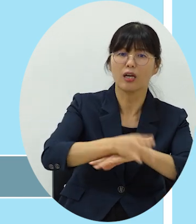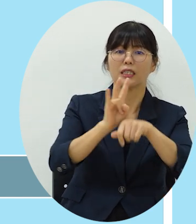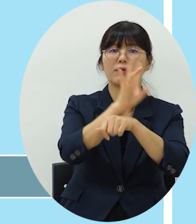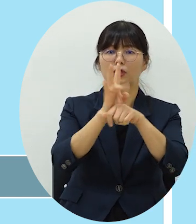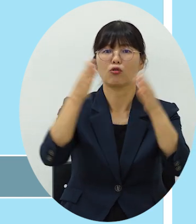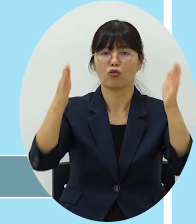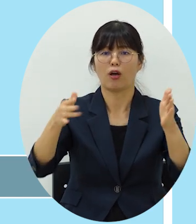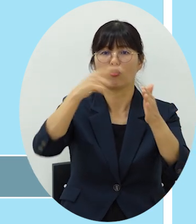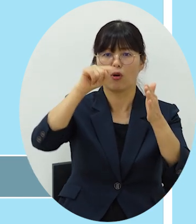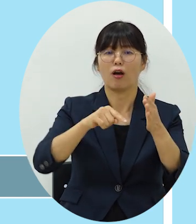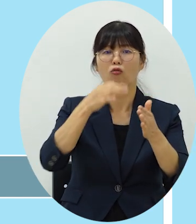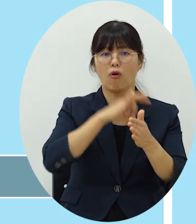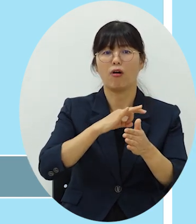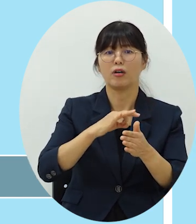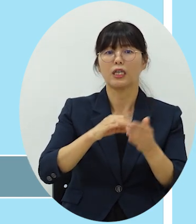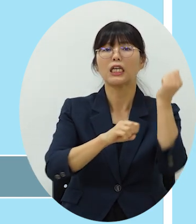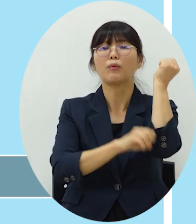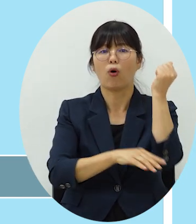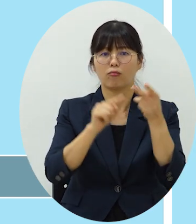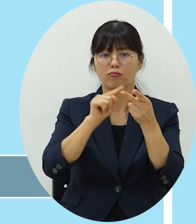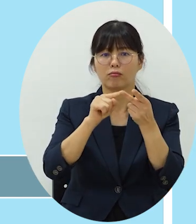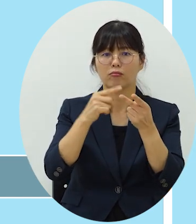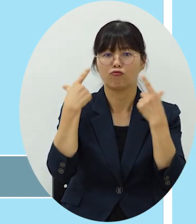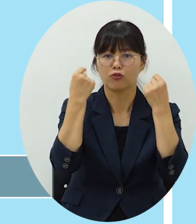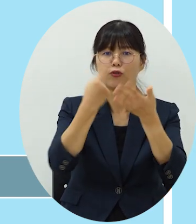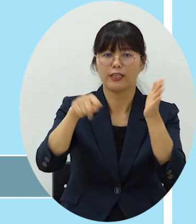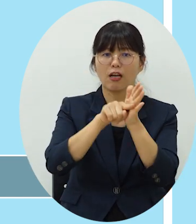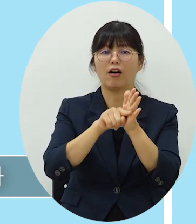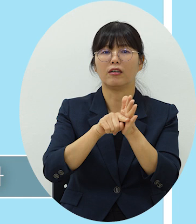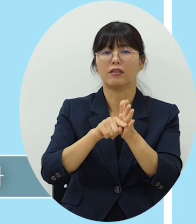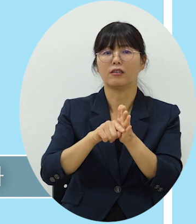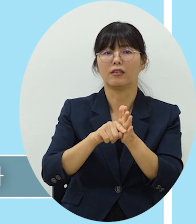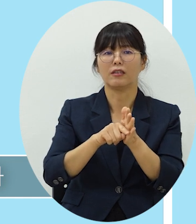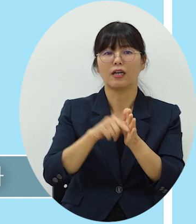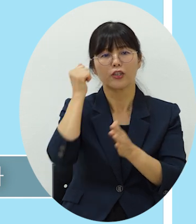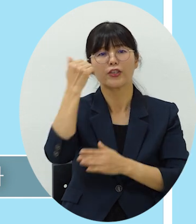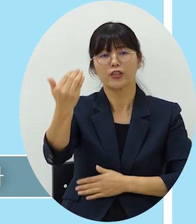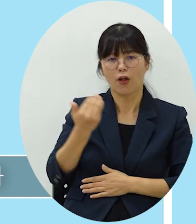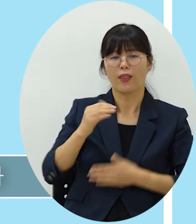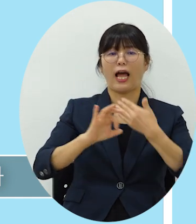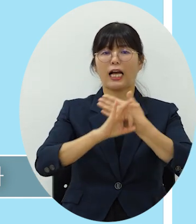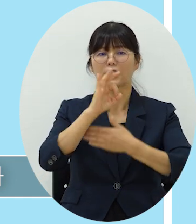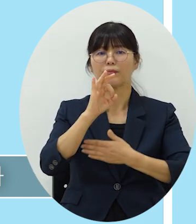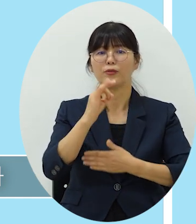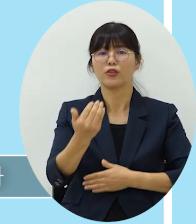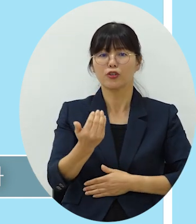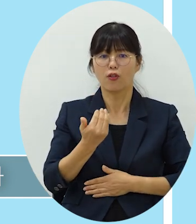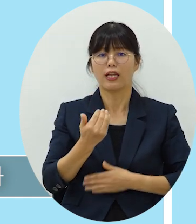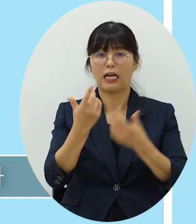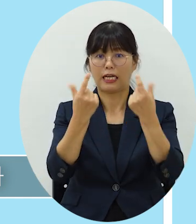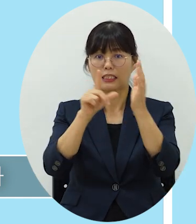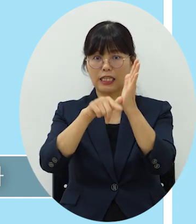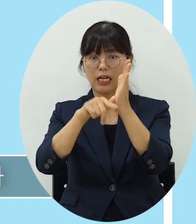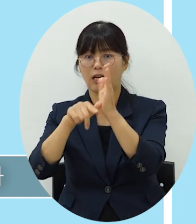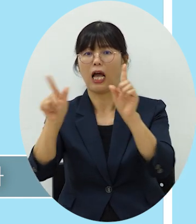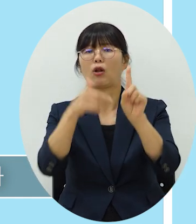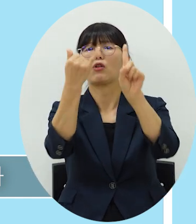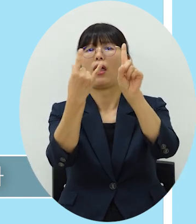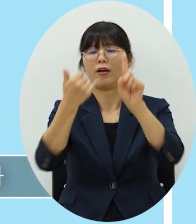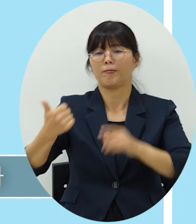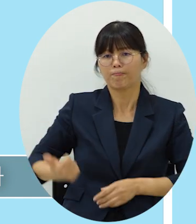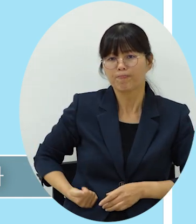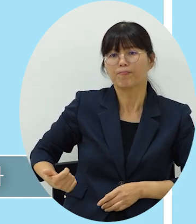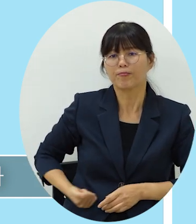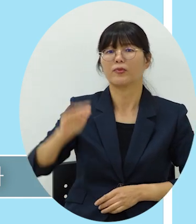동안 효과가 지속되고 기본 혈당을 유지하게 하는 약물로 자기 전이나 아침 식전 등 같은 시간에 1일